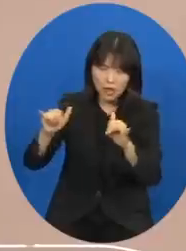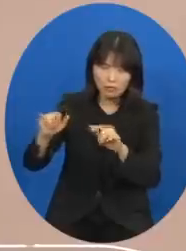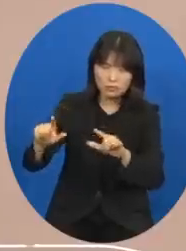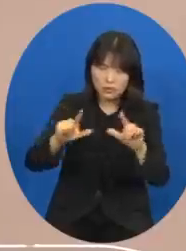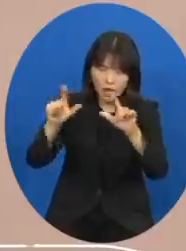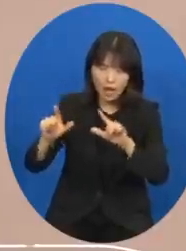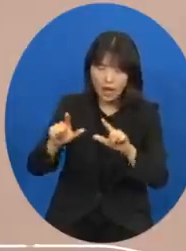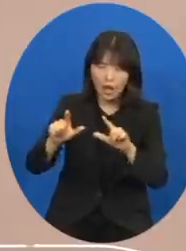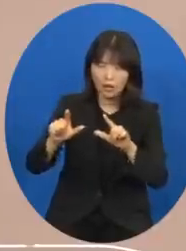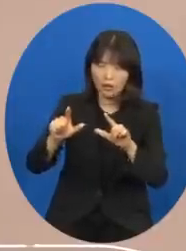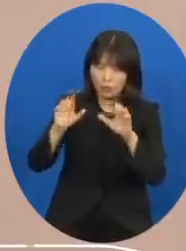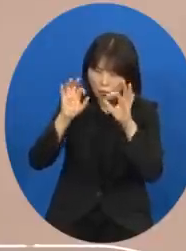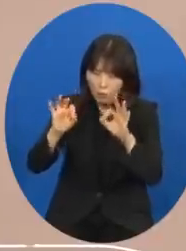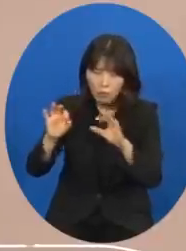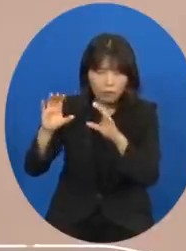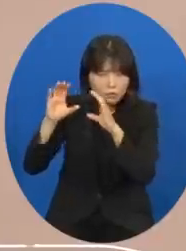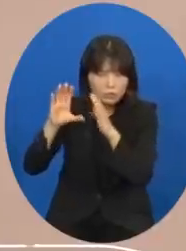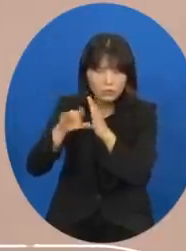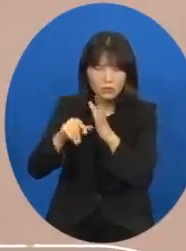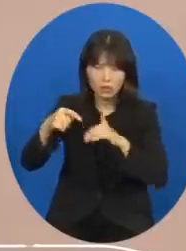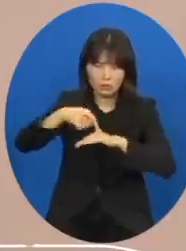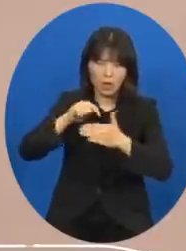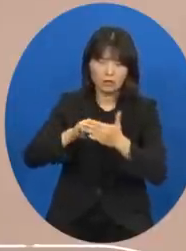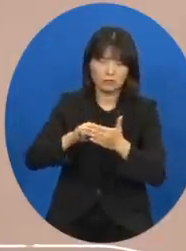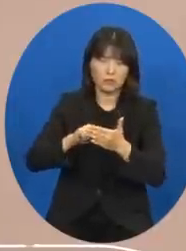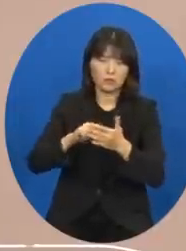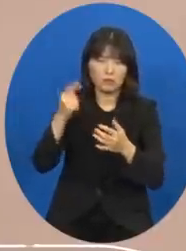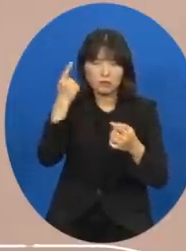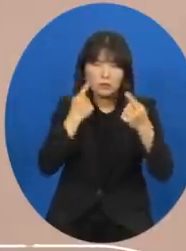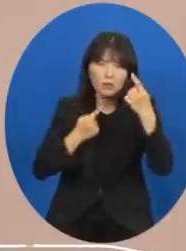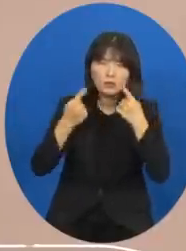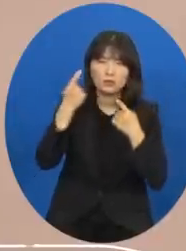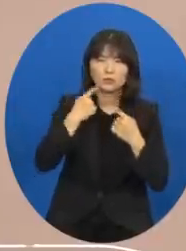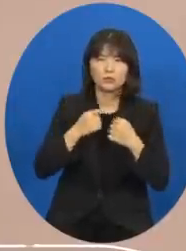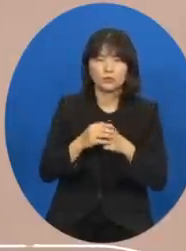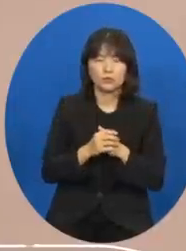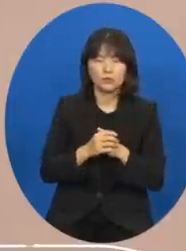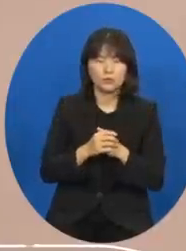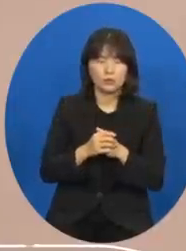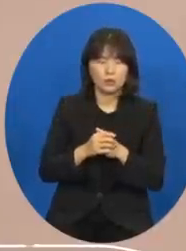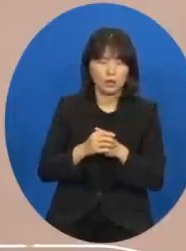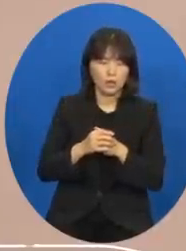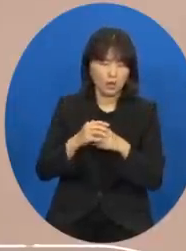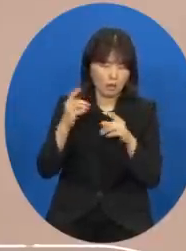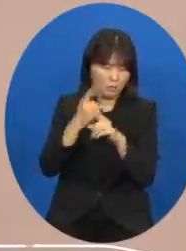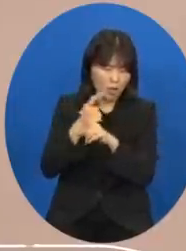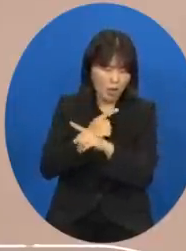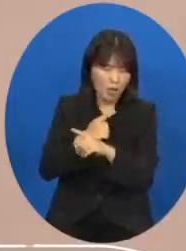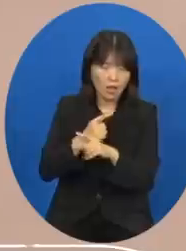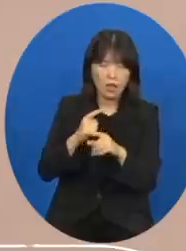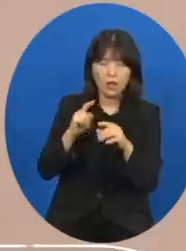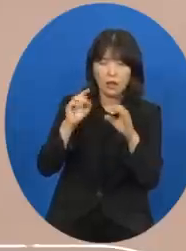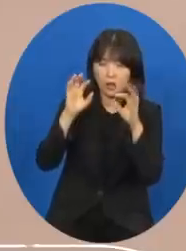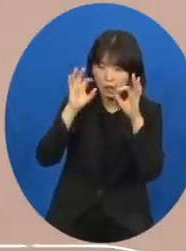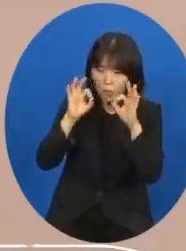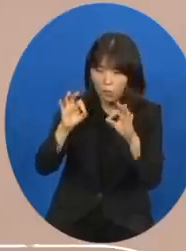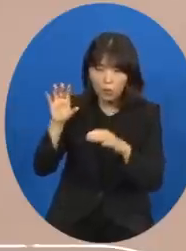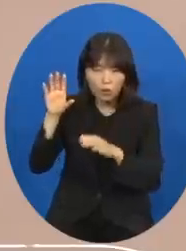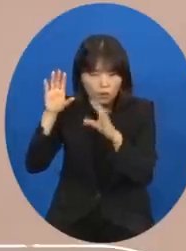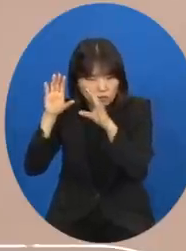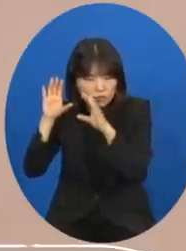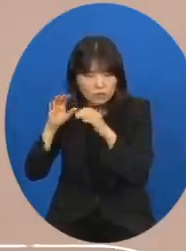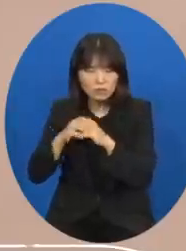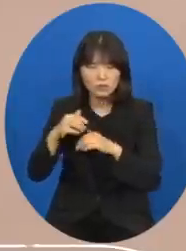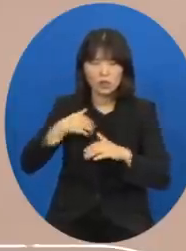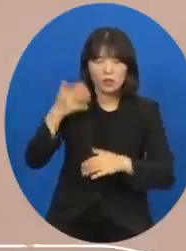들으면서 심령이 상했다고 그랬어요. 날마다 보고 듣는 것이 내 영혼에 결정적인 영향을